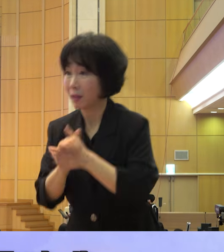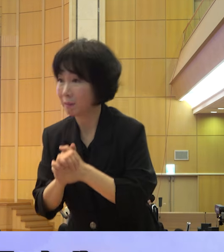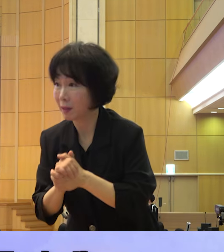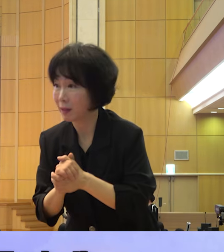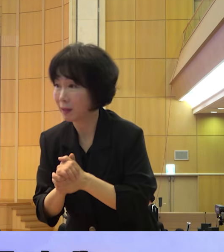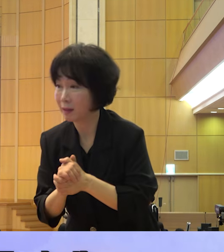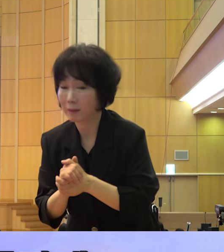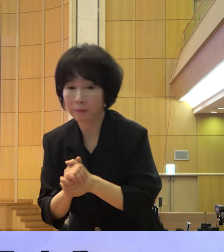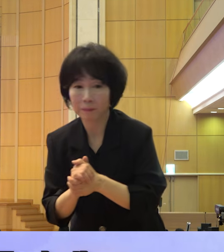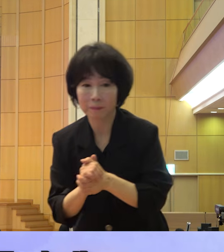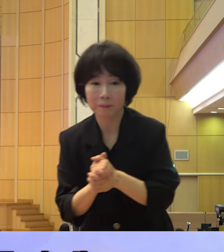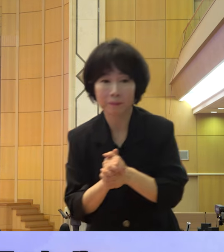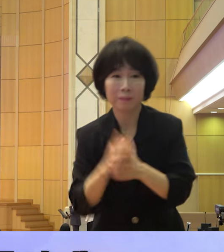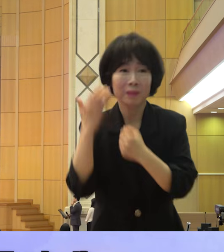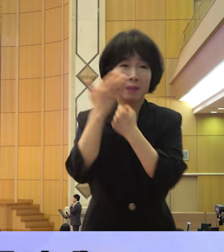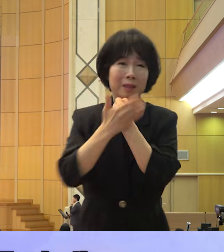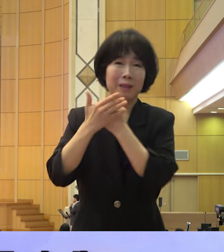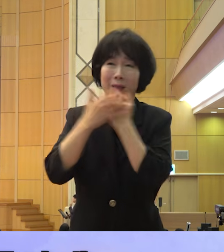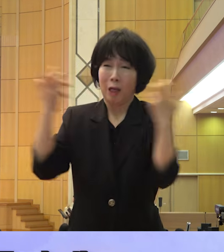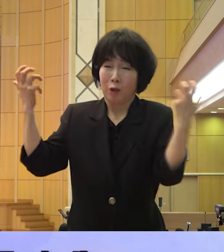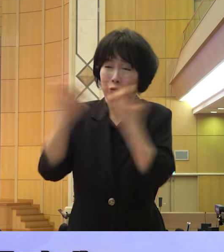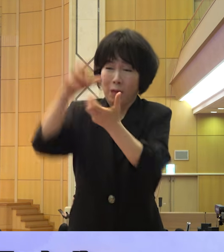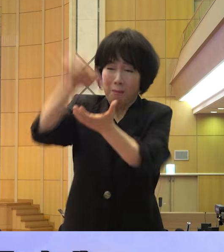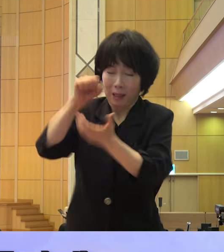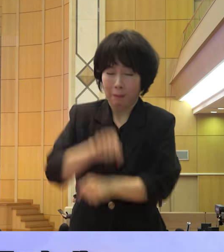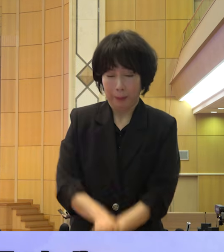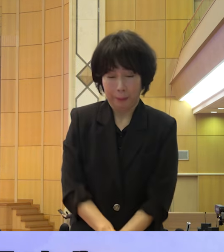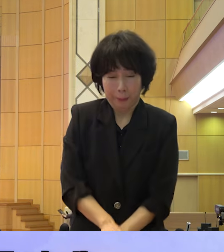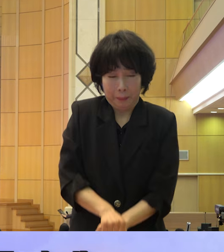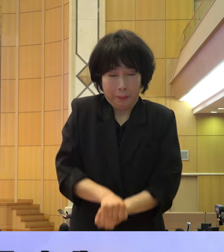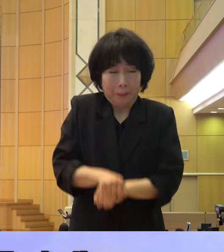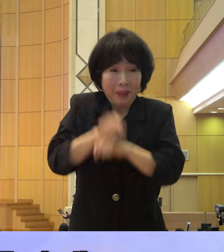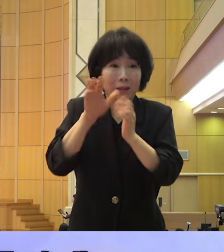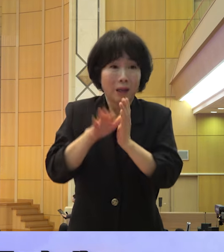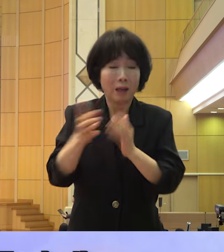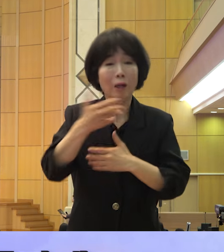요셉 당시에 7년 동안 풍년일 때 양식을 많이